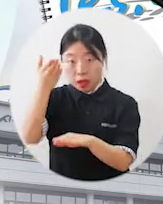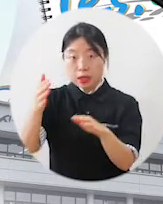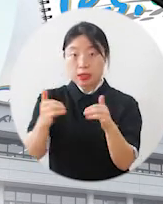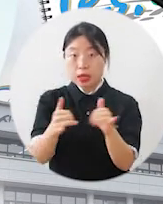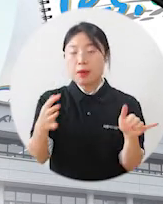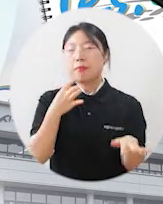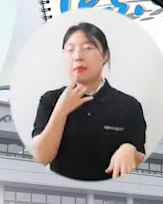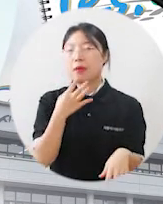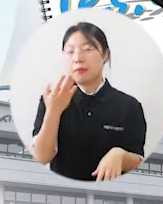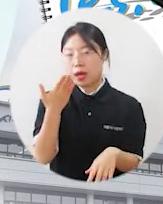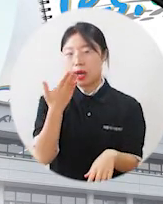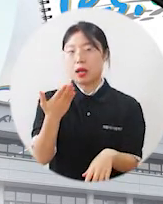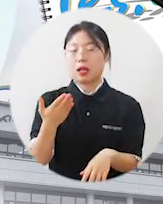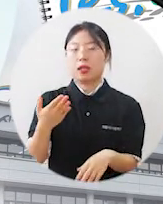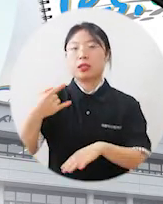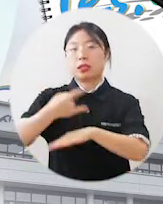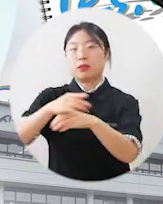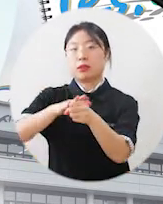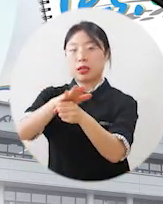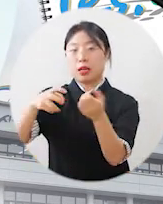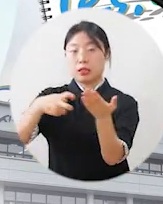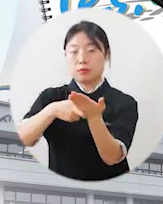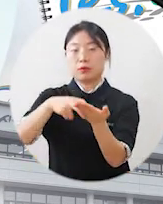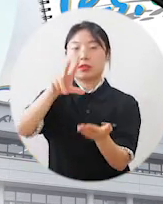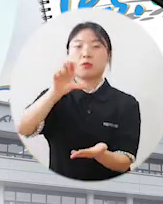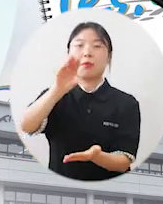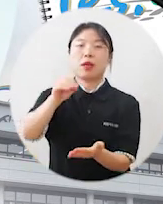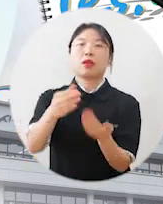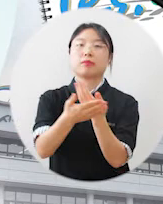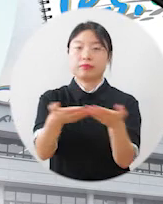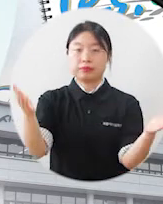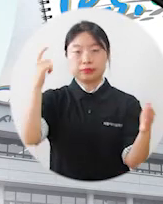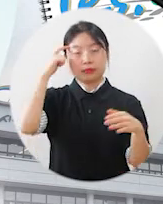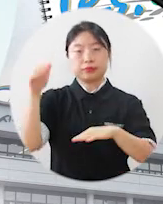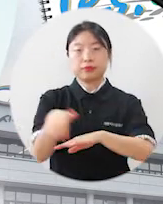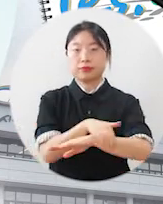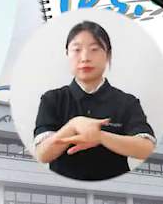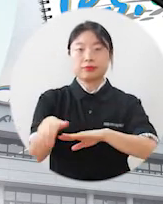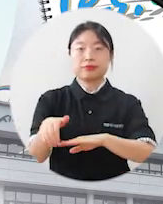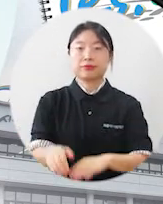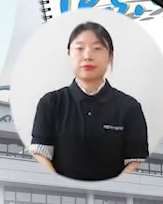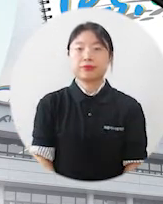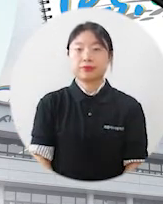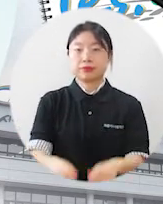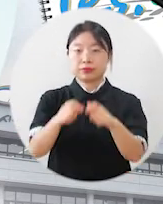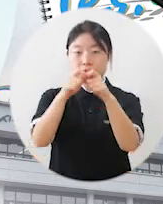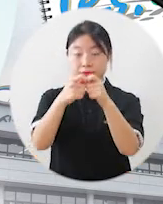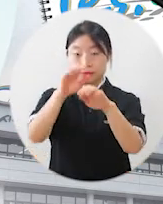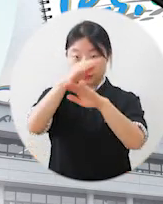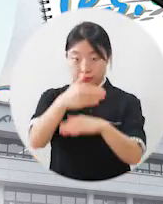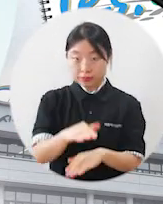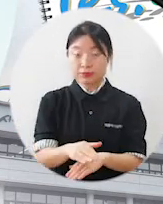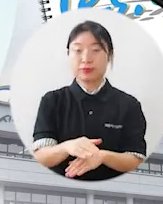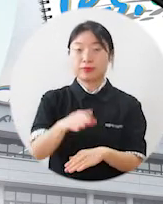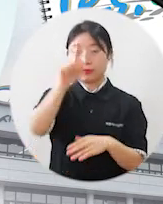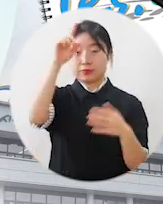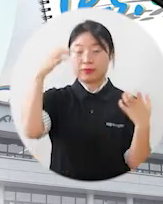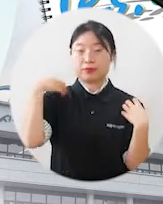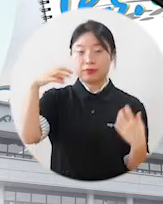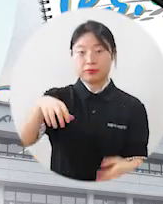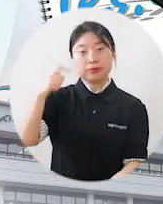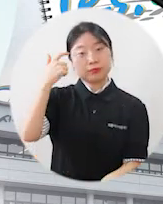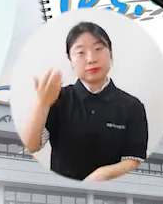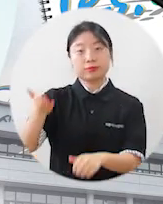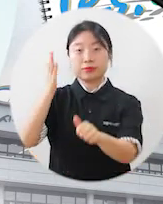있으며 12월 1일 오후 6시까지 온라인에서 신청이 가능합니다. 관련 문의사항은